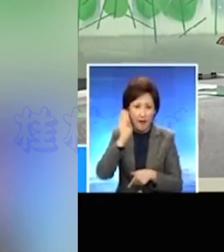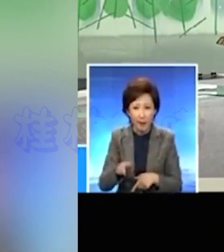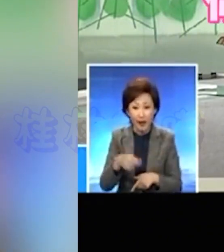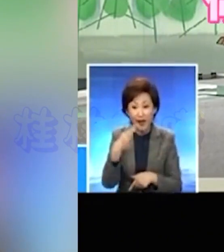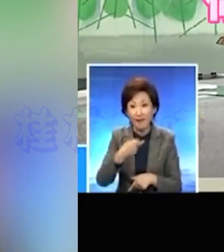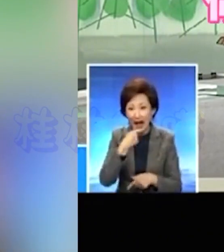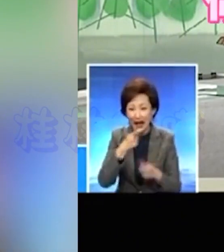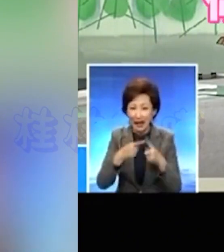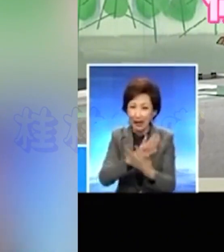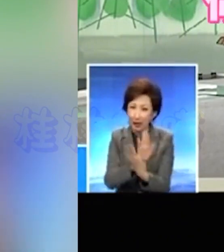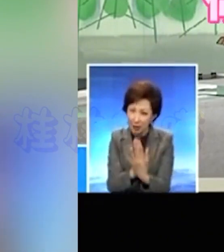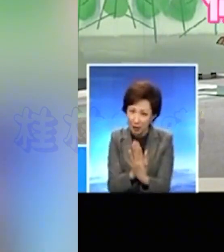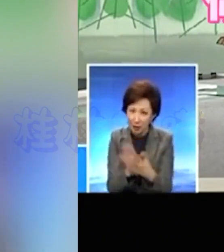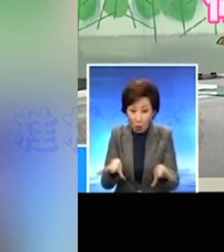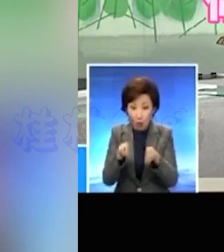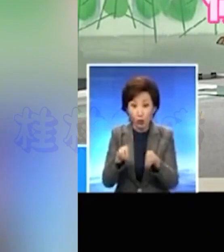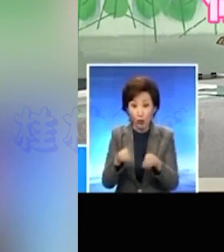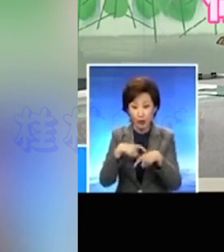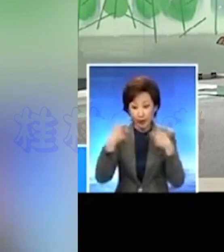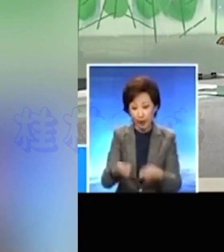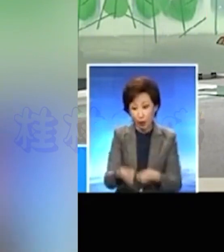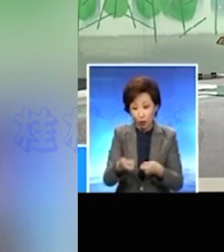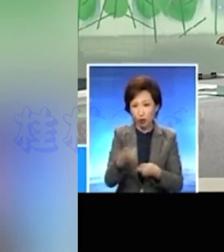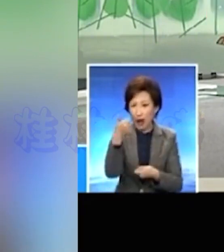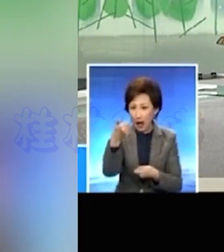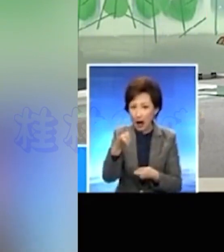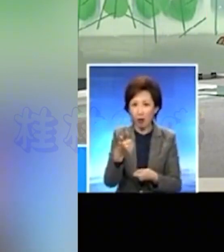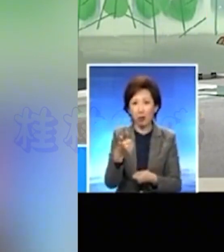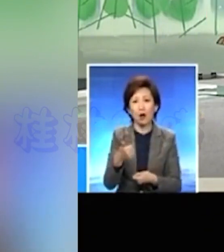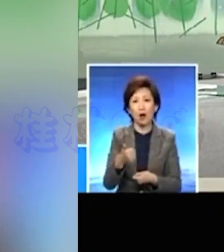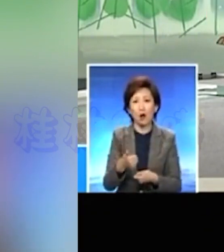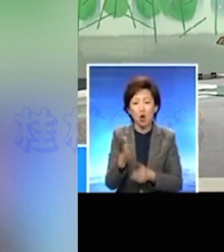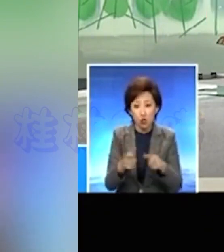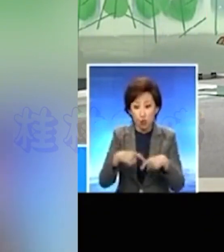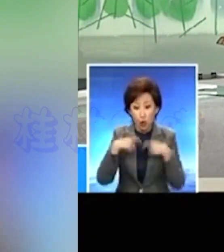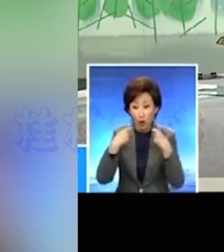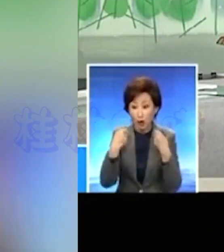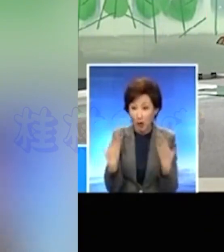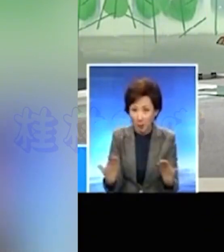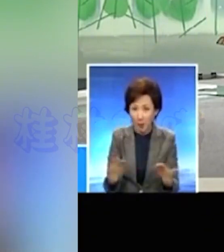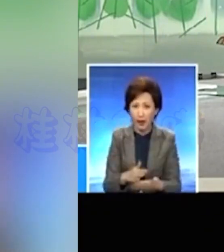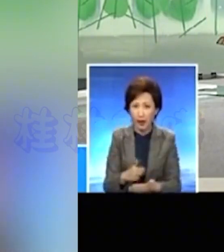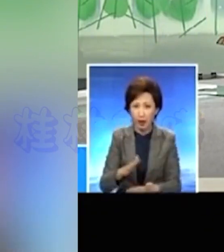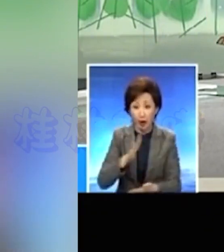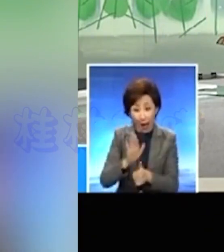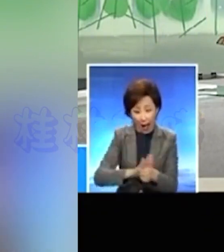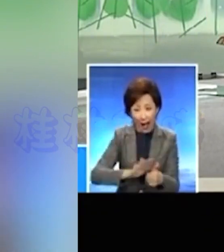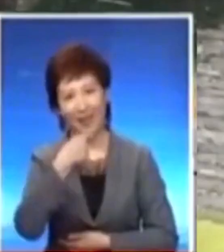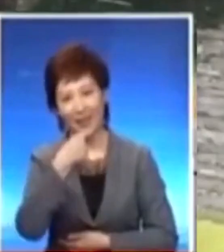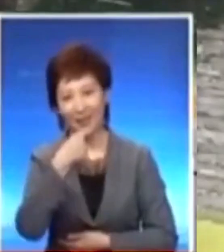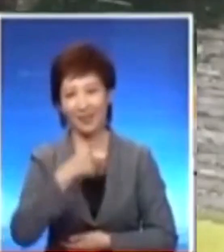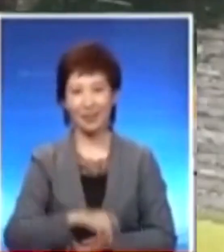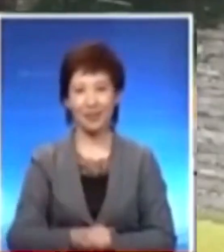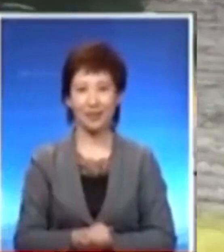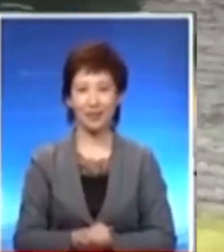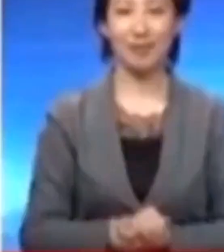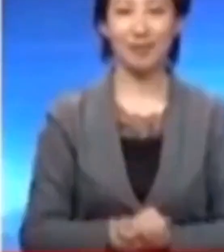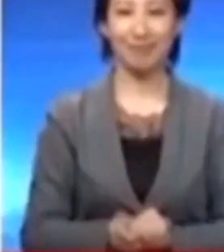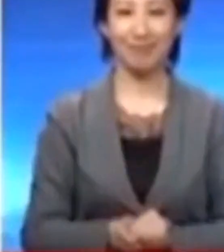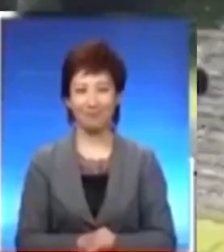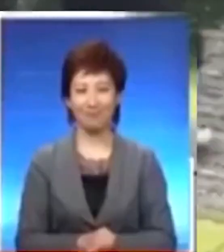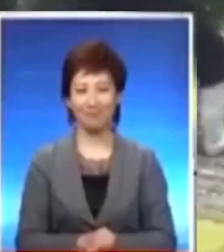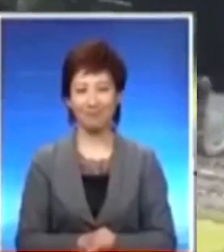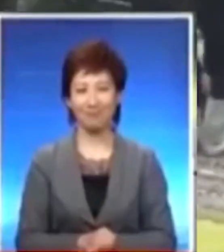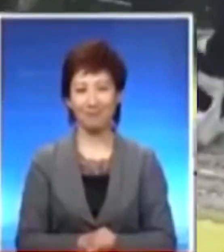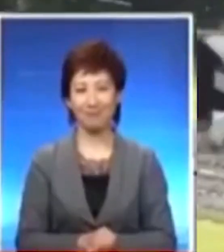人情总之你若拴好便是晴天你若拴不好就会跑偏爱恨就在一瞬间新闻联播比春晚